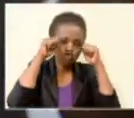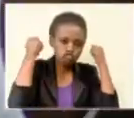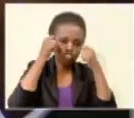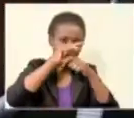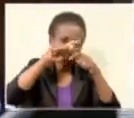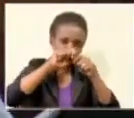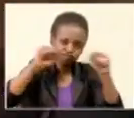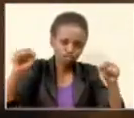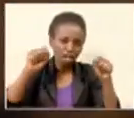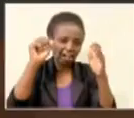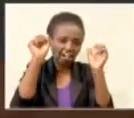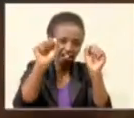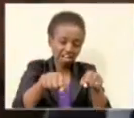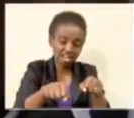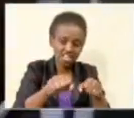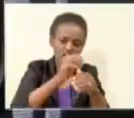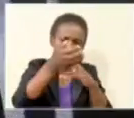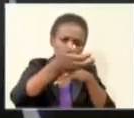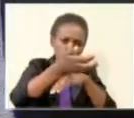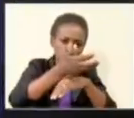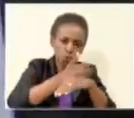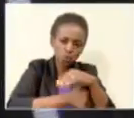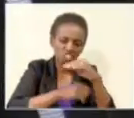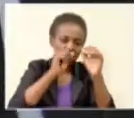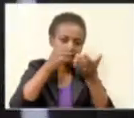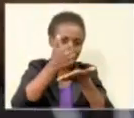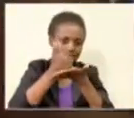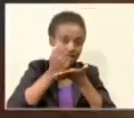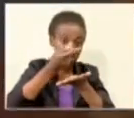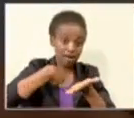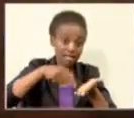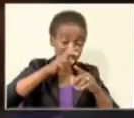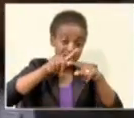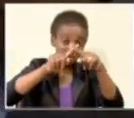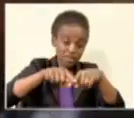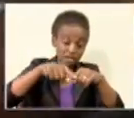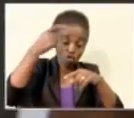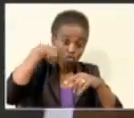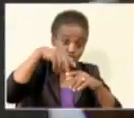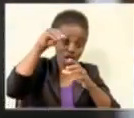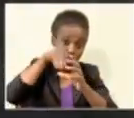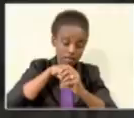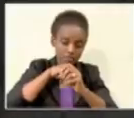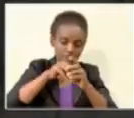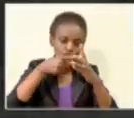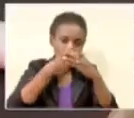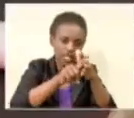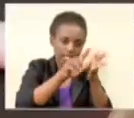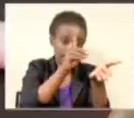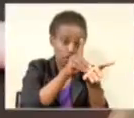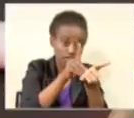neza uturero twose twadufasha bitewe n'icyiciro umuntu arimo nahereye ku